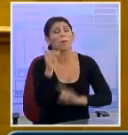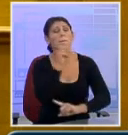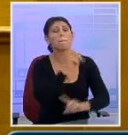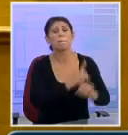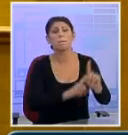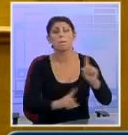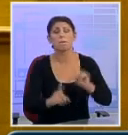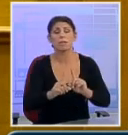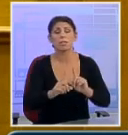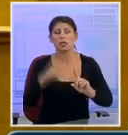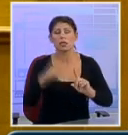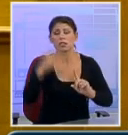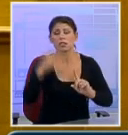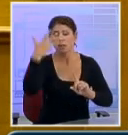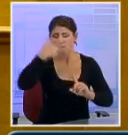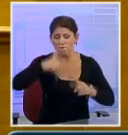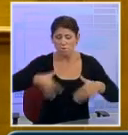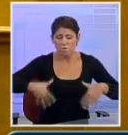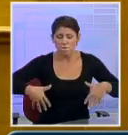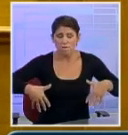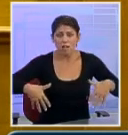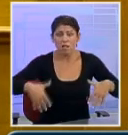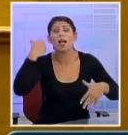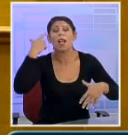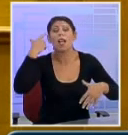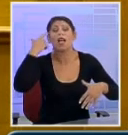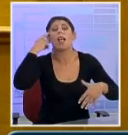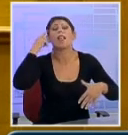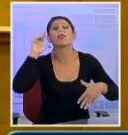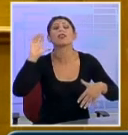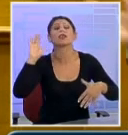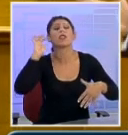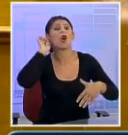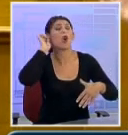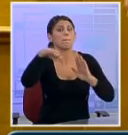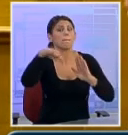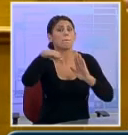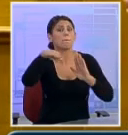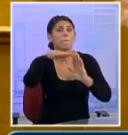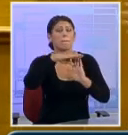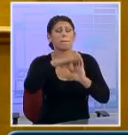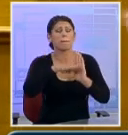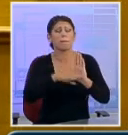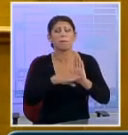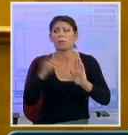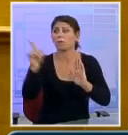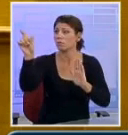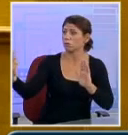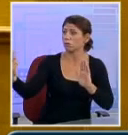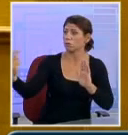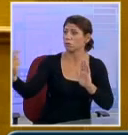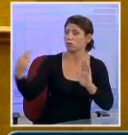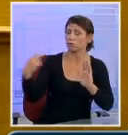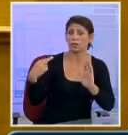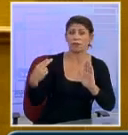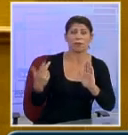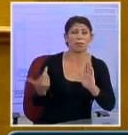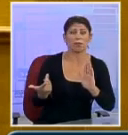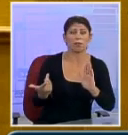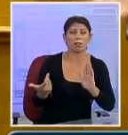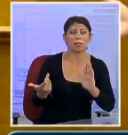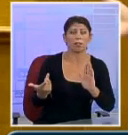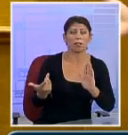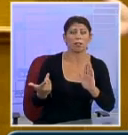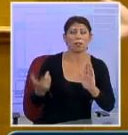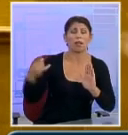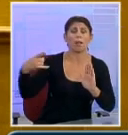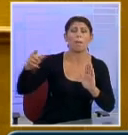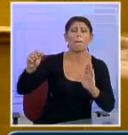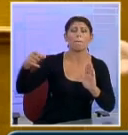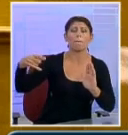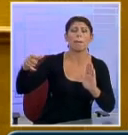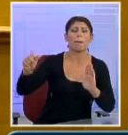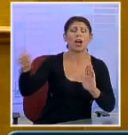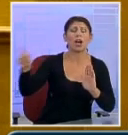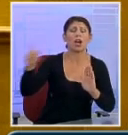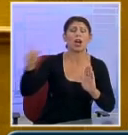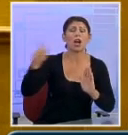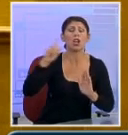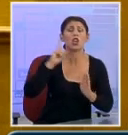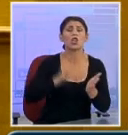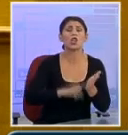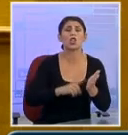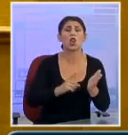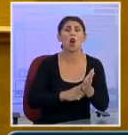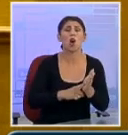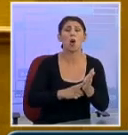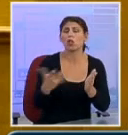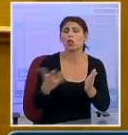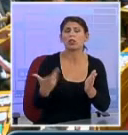τον συζητάτε και να τον κουνάτε και θα περάσουν τα ΜΜΕ και να χειροκροτάνε όλοι από κάτω. Περάστε το λοιπόν, φέρτε το αν έχετε τα κότσια να δούμε πού